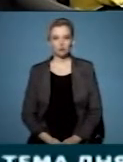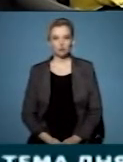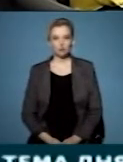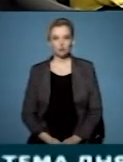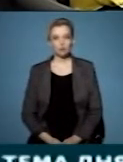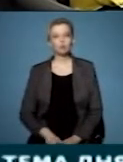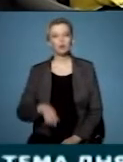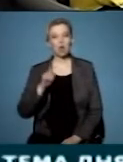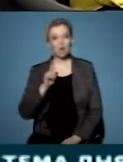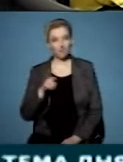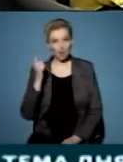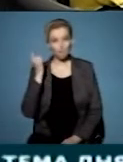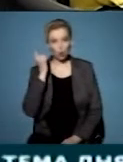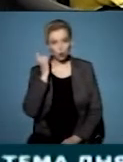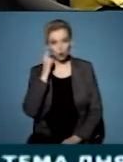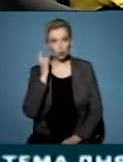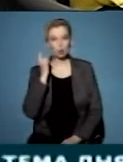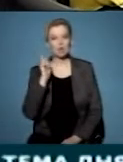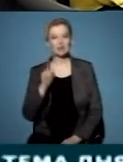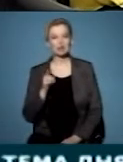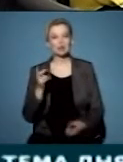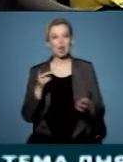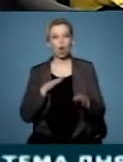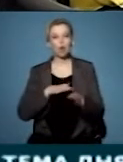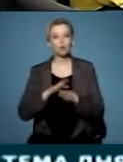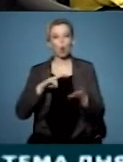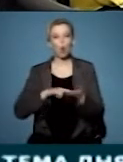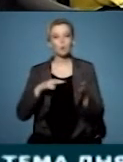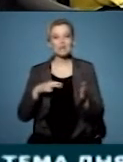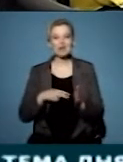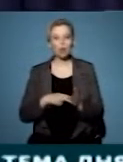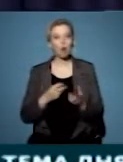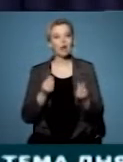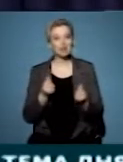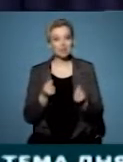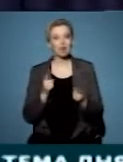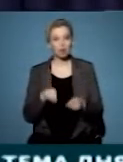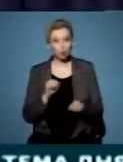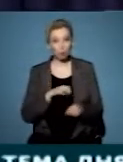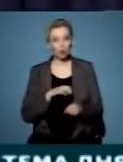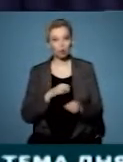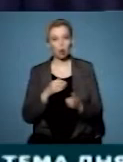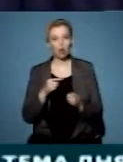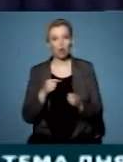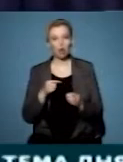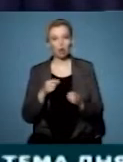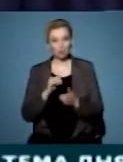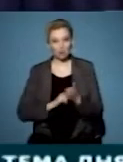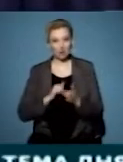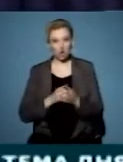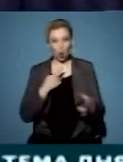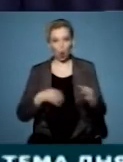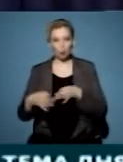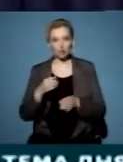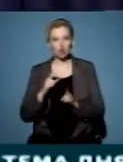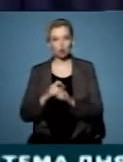Антоніна, ви почули. Сама мета – реалізувати концепцію, але ціна теж може бути предметом обговорення, за